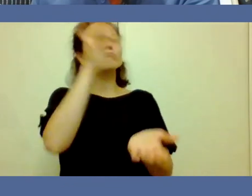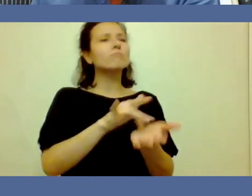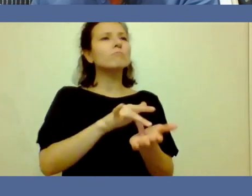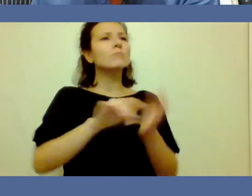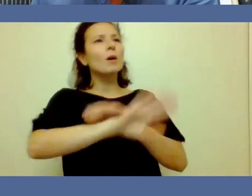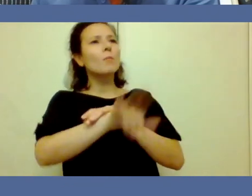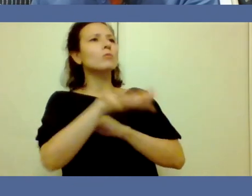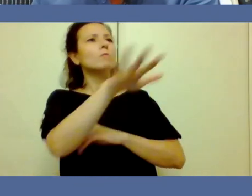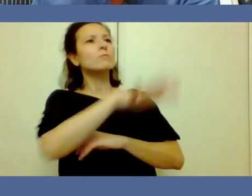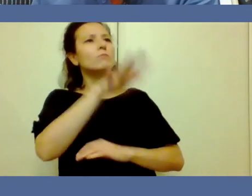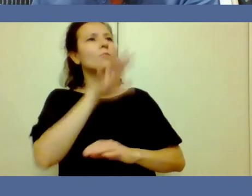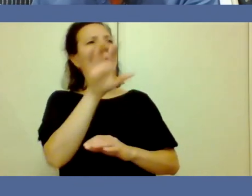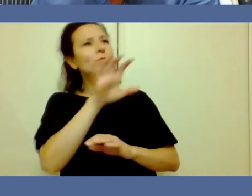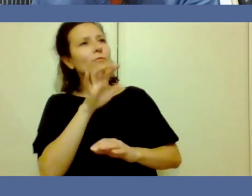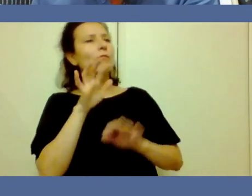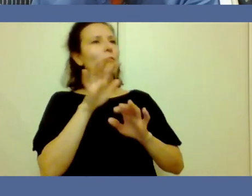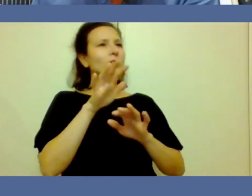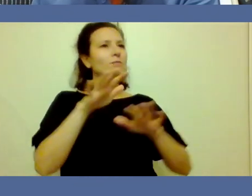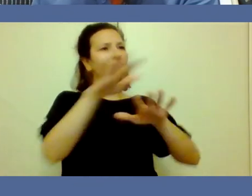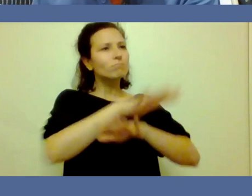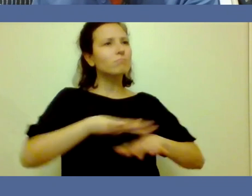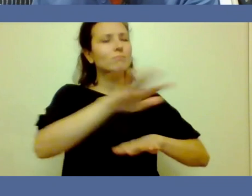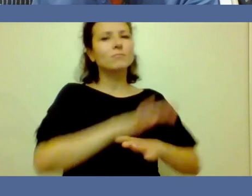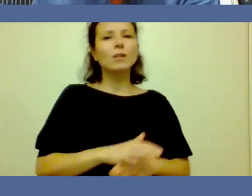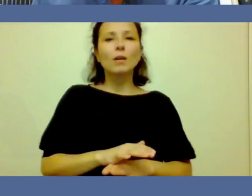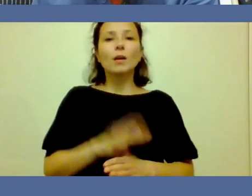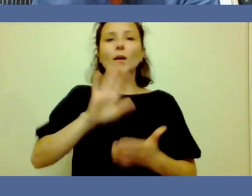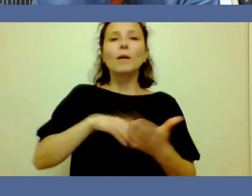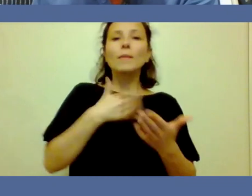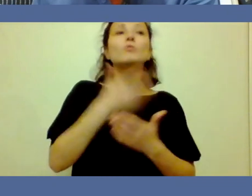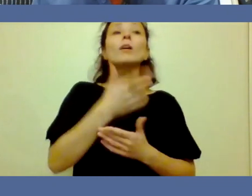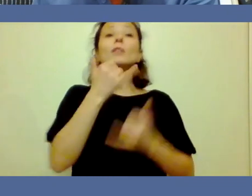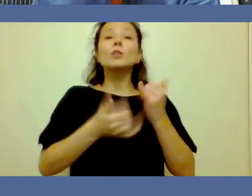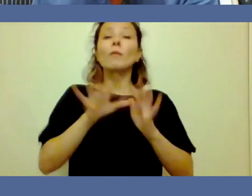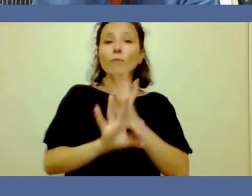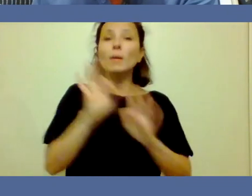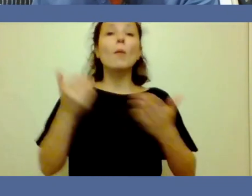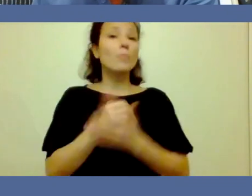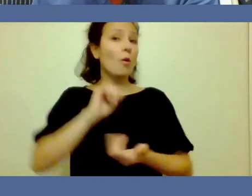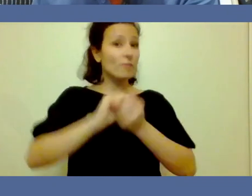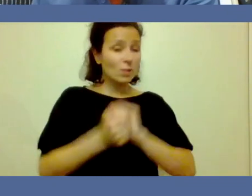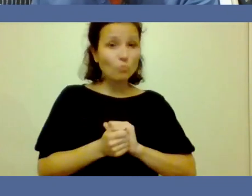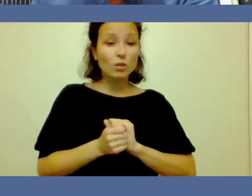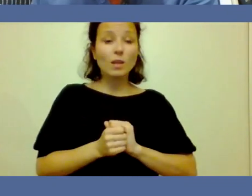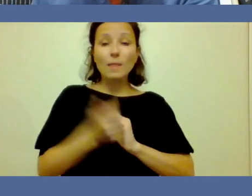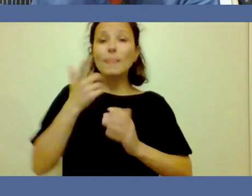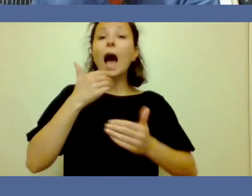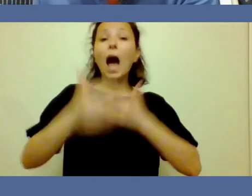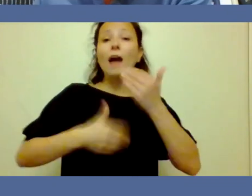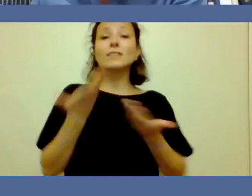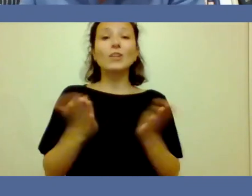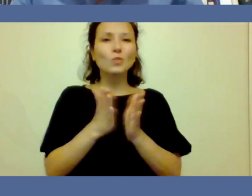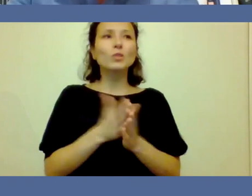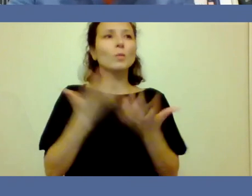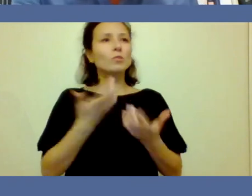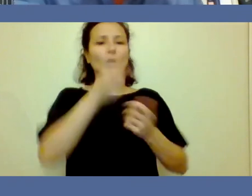tą rzeczywistość. Jakbym osadzała akcję w Nowym Sączu, to bym do was przyjechała wielokrotnie. Bym chciała poczuć to miejsce. My